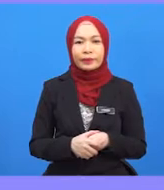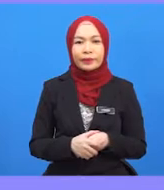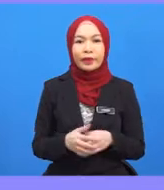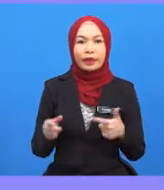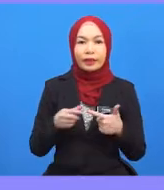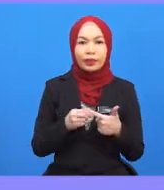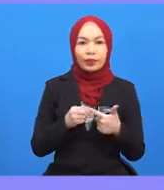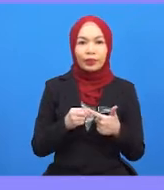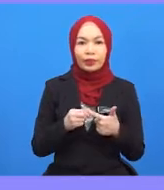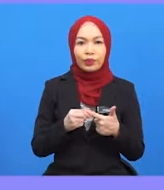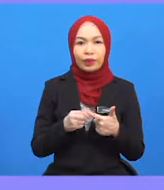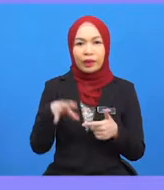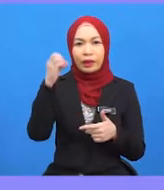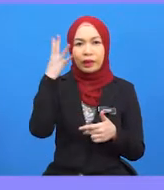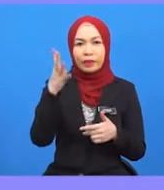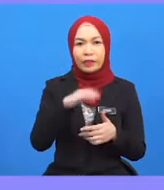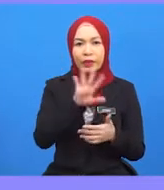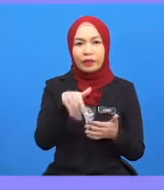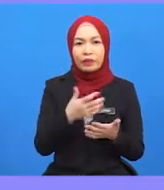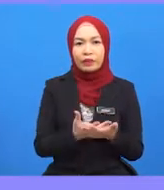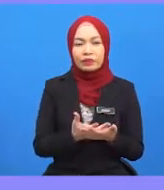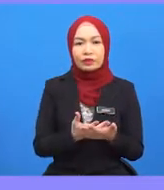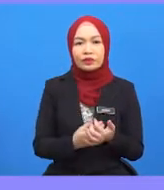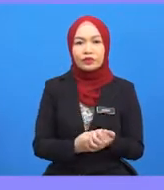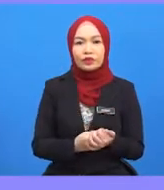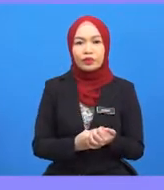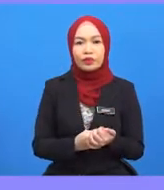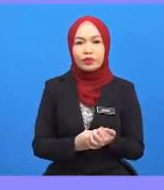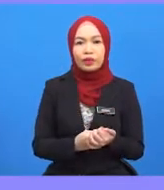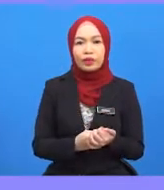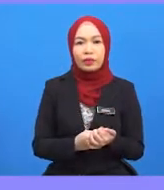Okay, kedua, nyatakan kesemua maklumat daripada eksperimen.